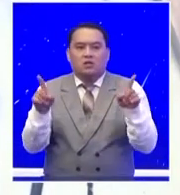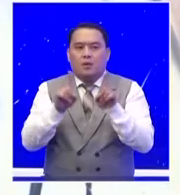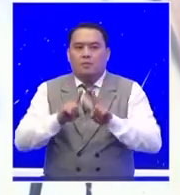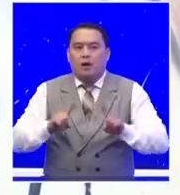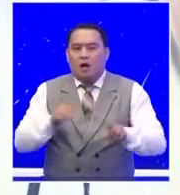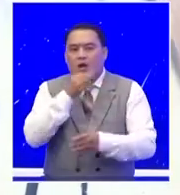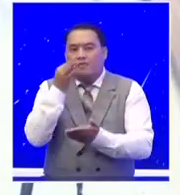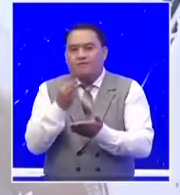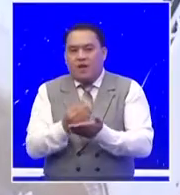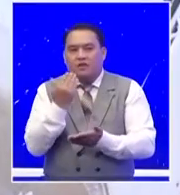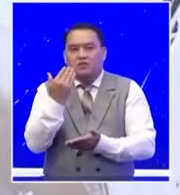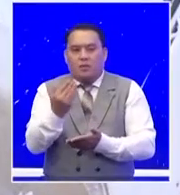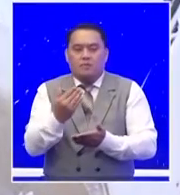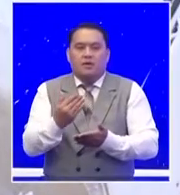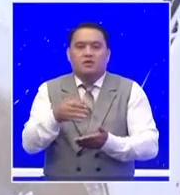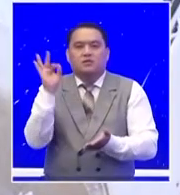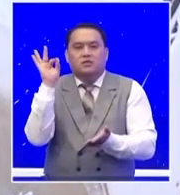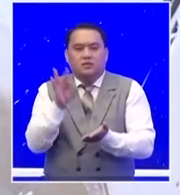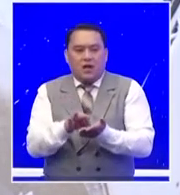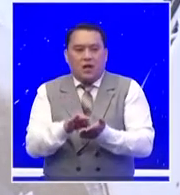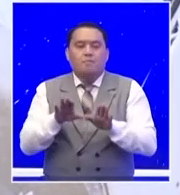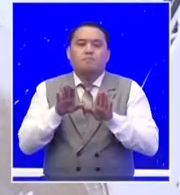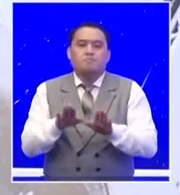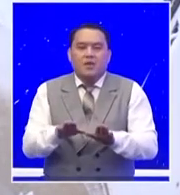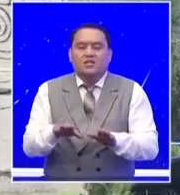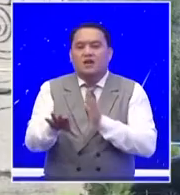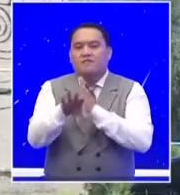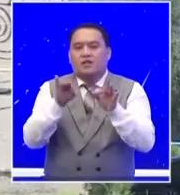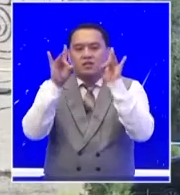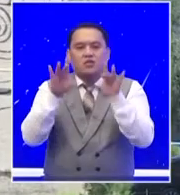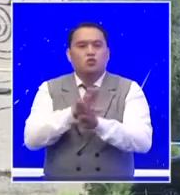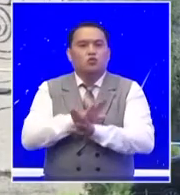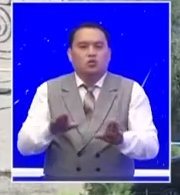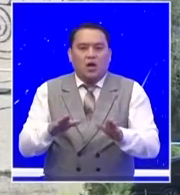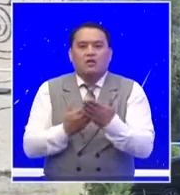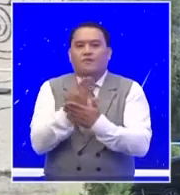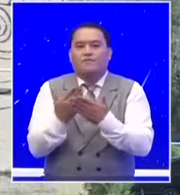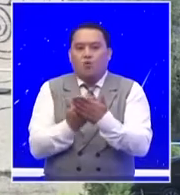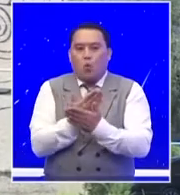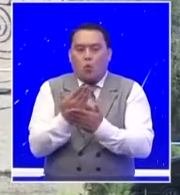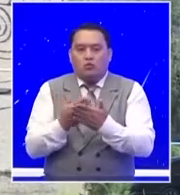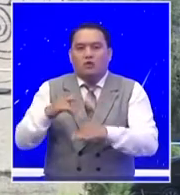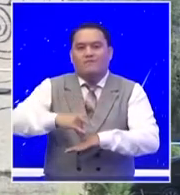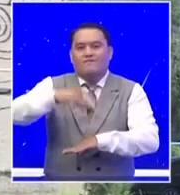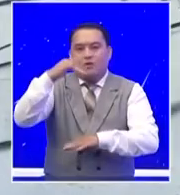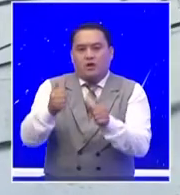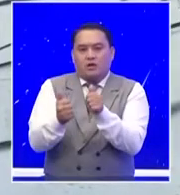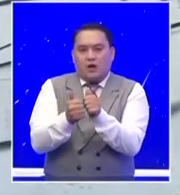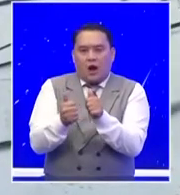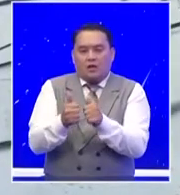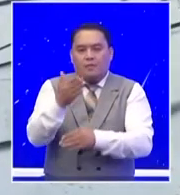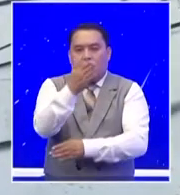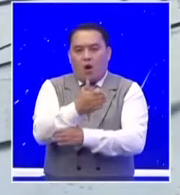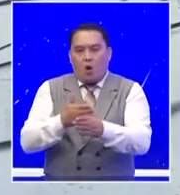всей ответственностью отнеслись к поставленной задаче. Место для мурала выбрано не случайно. Нанесенные на стену многоэтажки, стоящие на